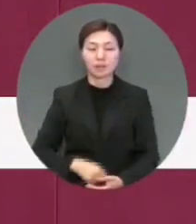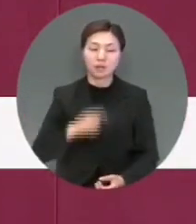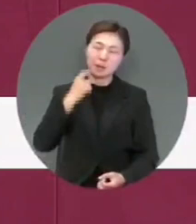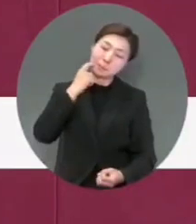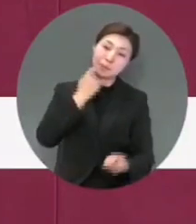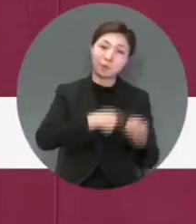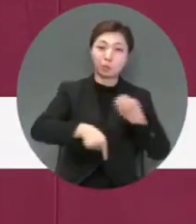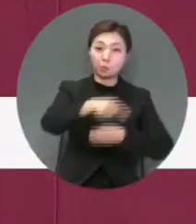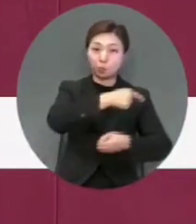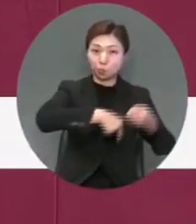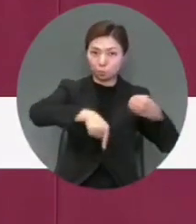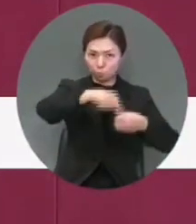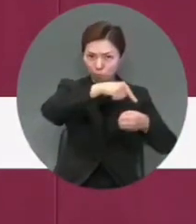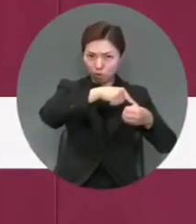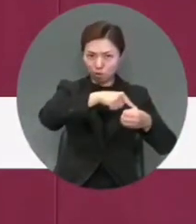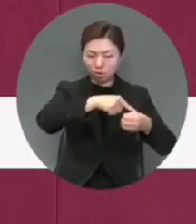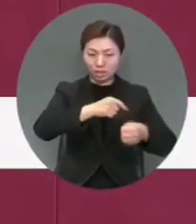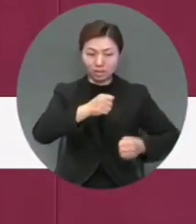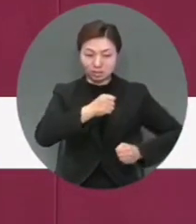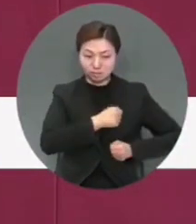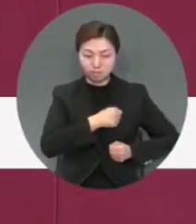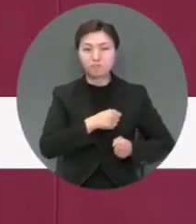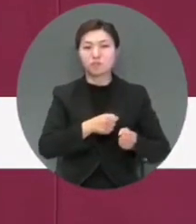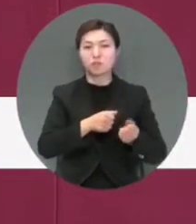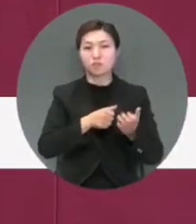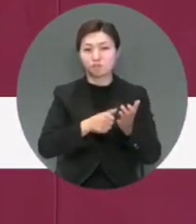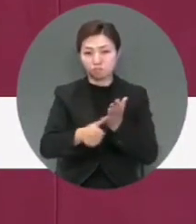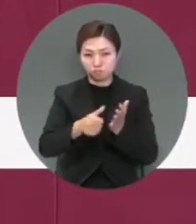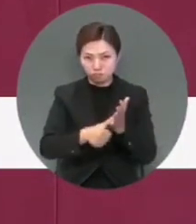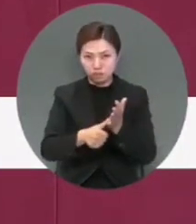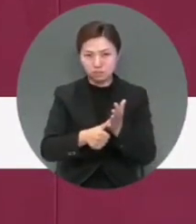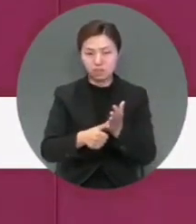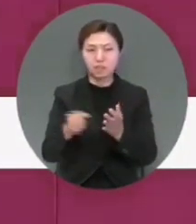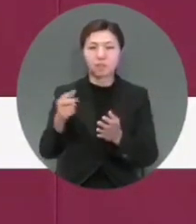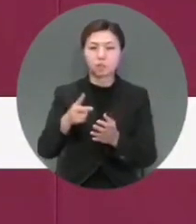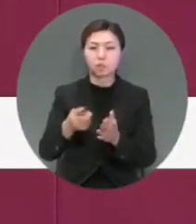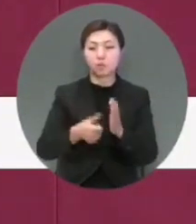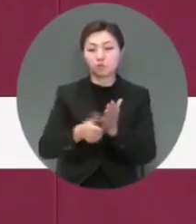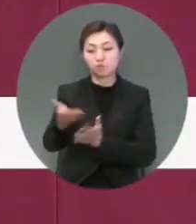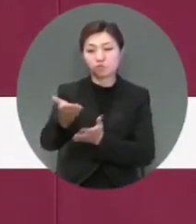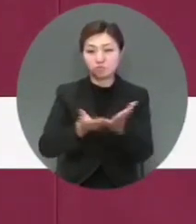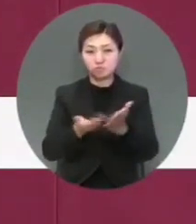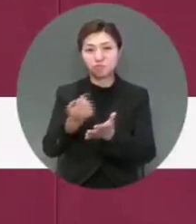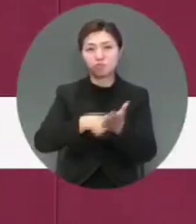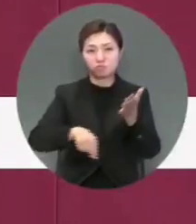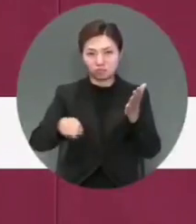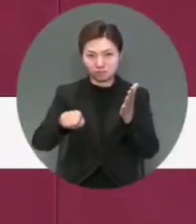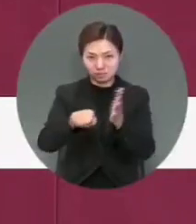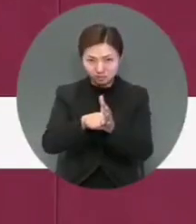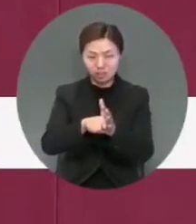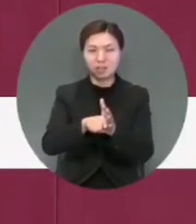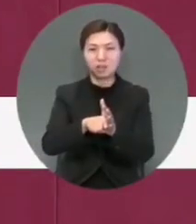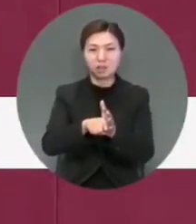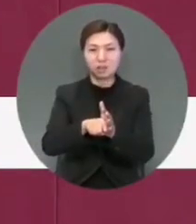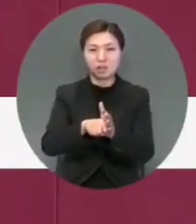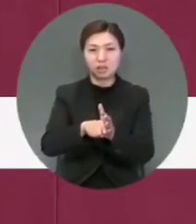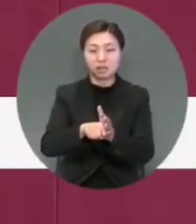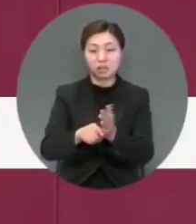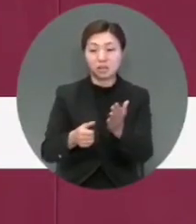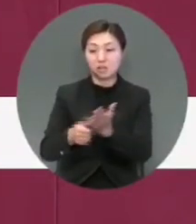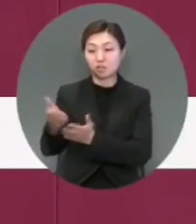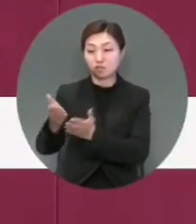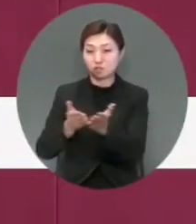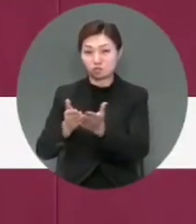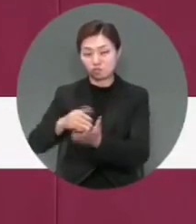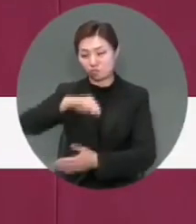방산, 플랜트 분야의 해외 수주 지원을 위해 수출금융기관에 자본금을 보강하여